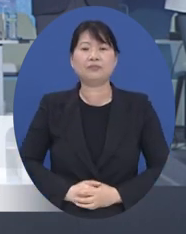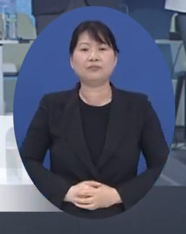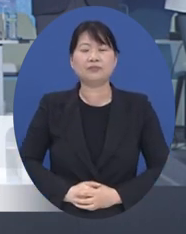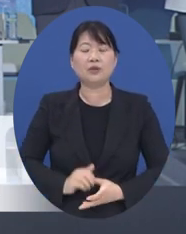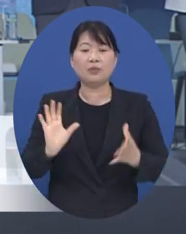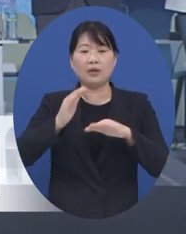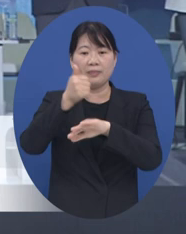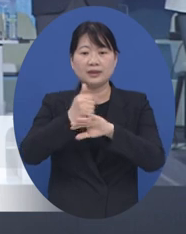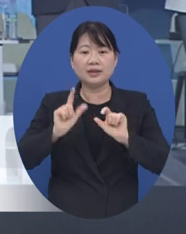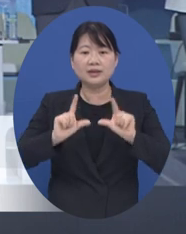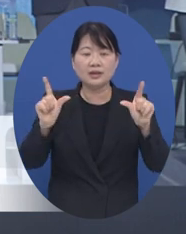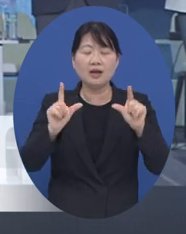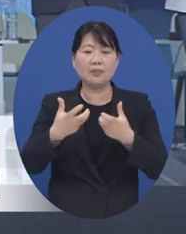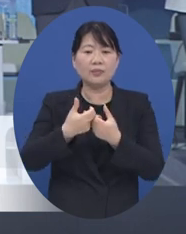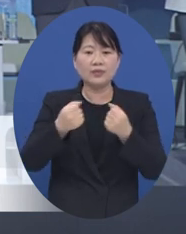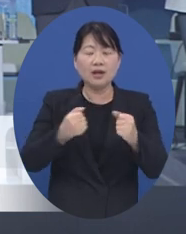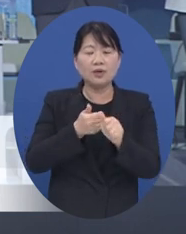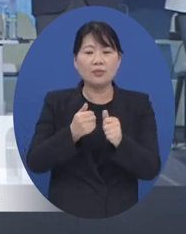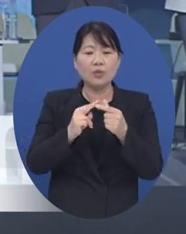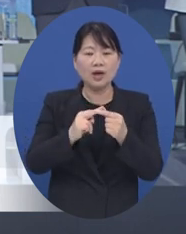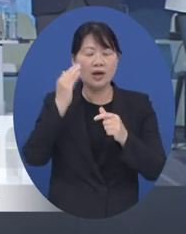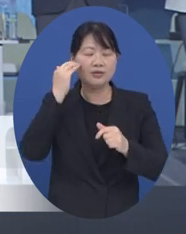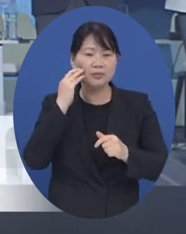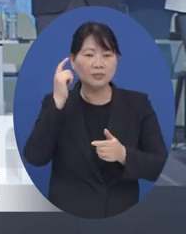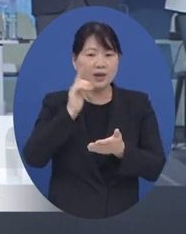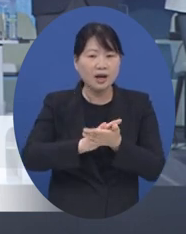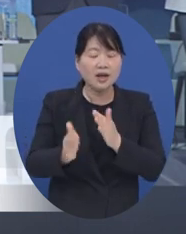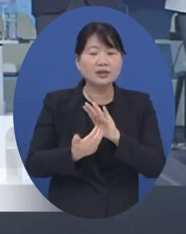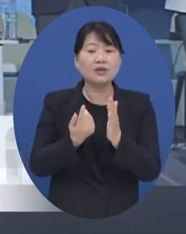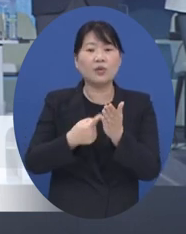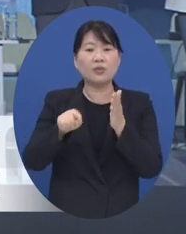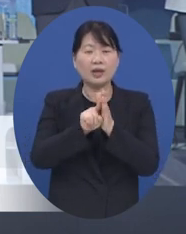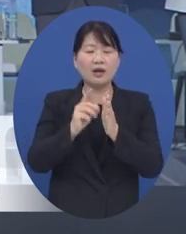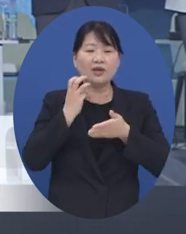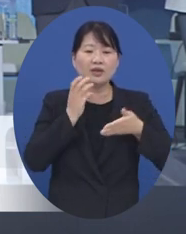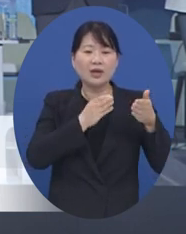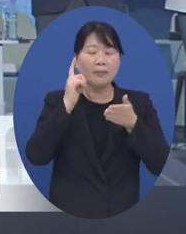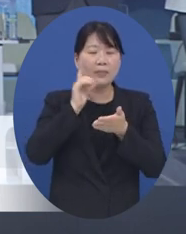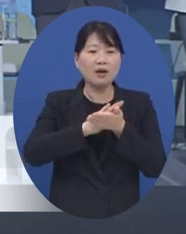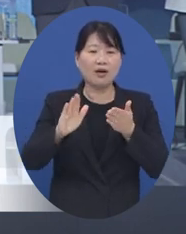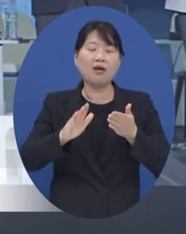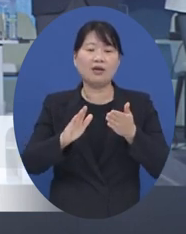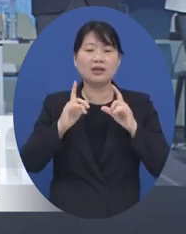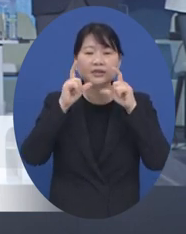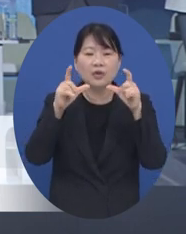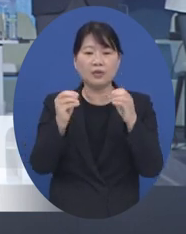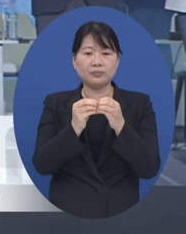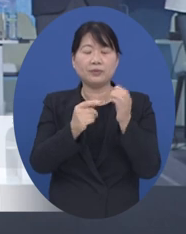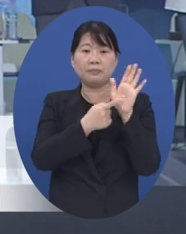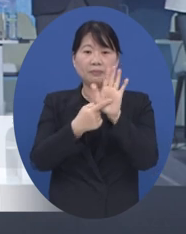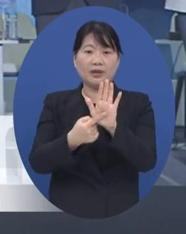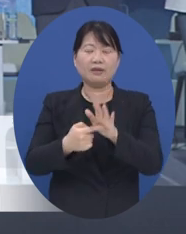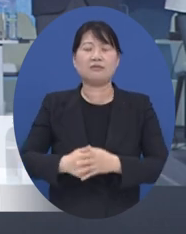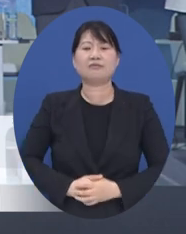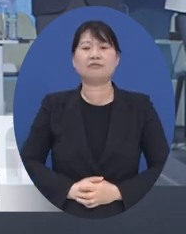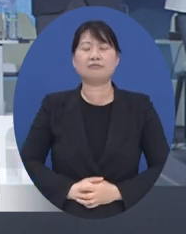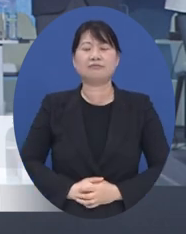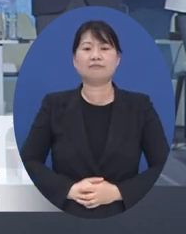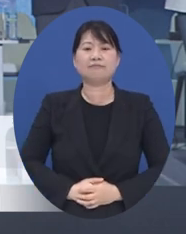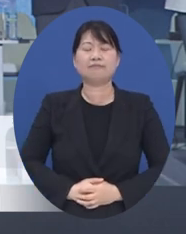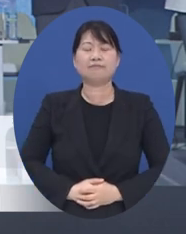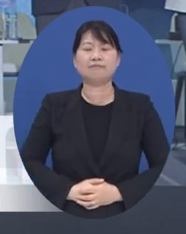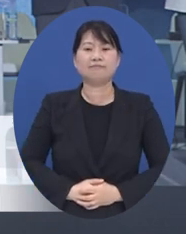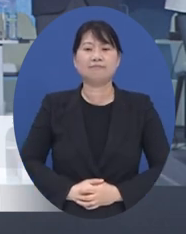마지막 날에는 분단 극복과 한반도 평화를 실현하기 위한 경기 평화 선언문을 발표했습니다. 경기GTV 김태희 기자의